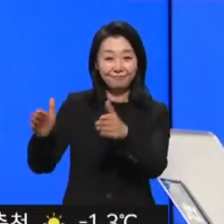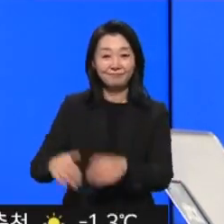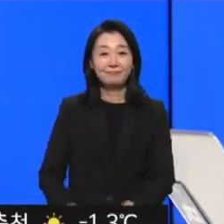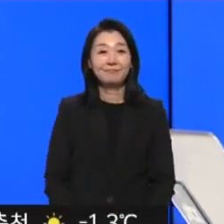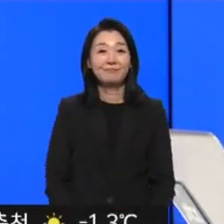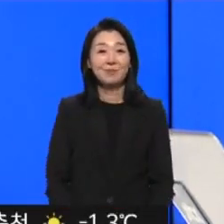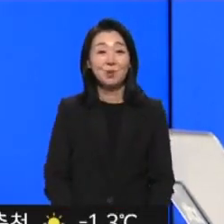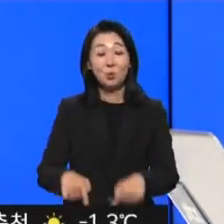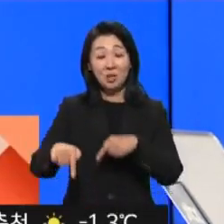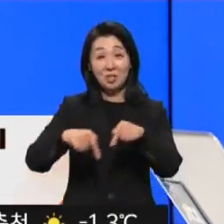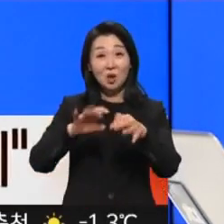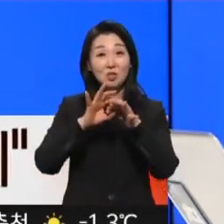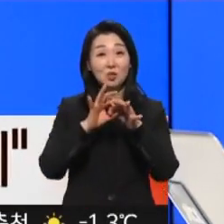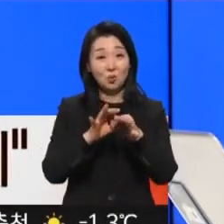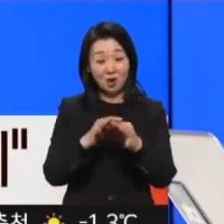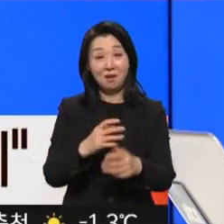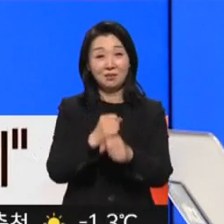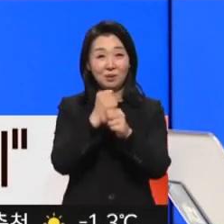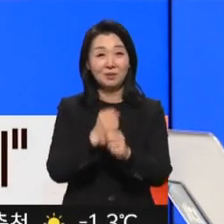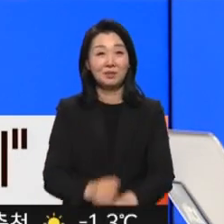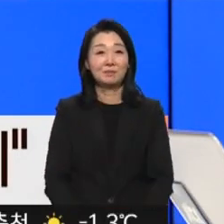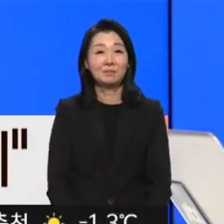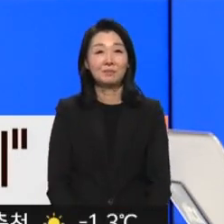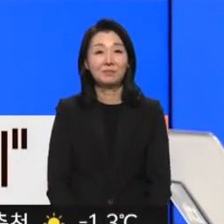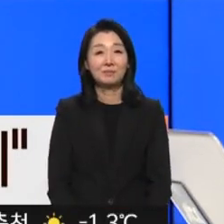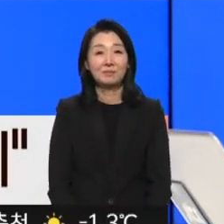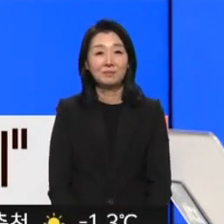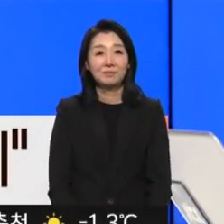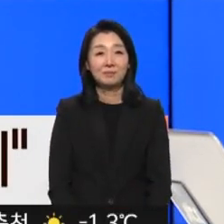오늘의 정치 인사이드 이렇게 정리하겠습니다.